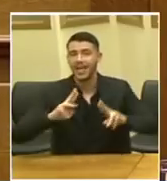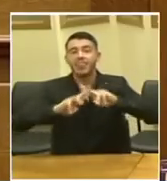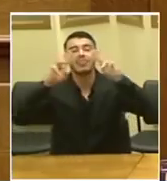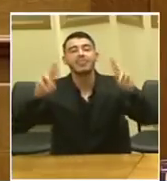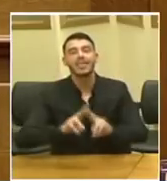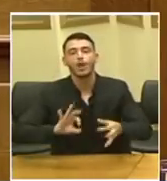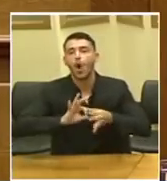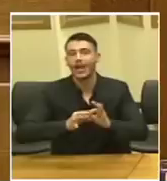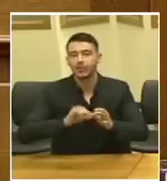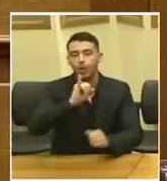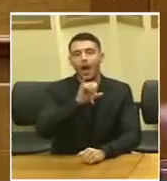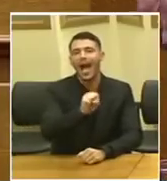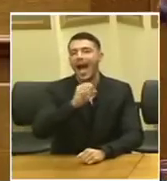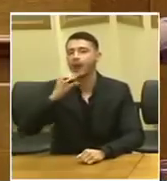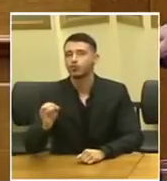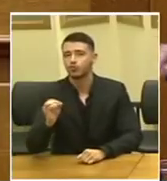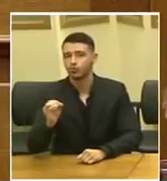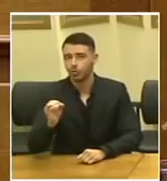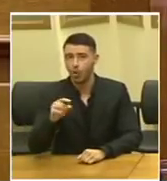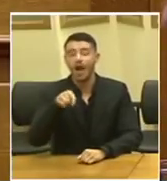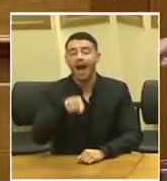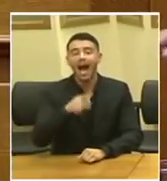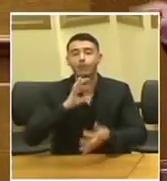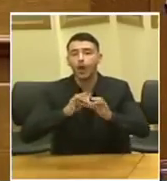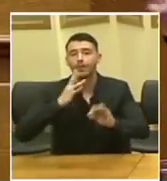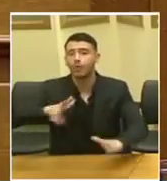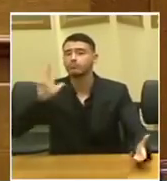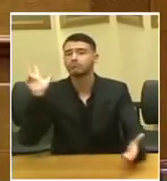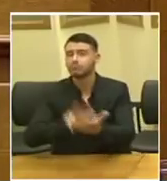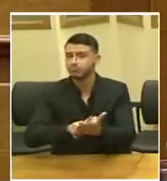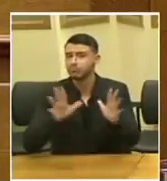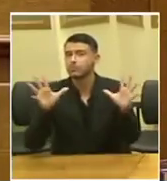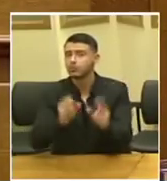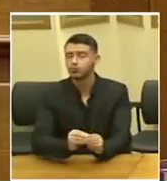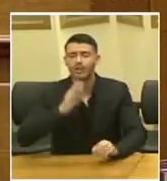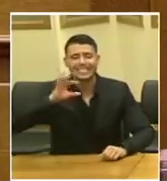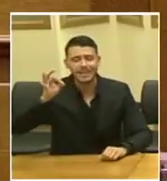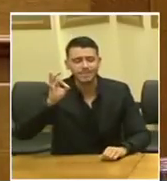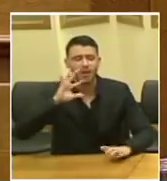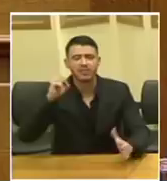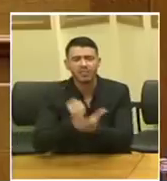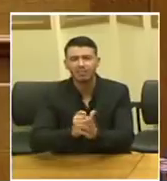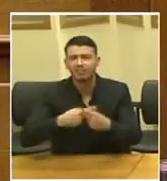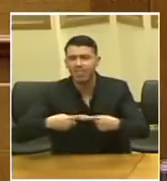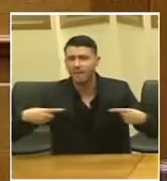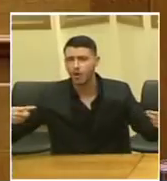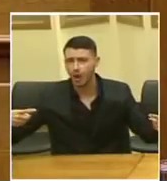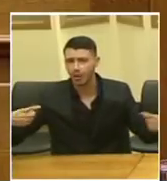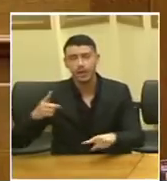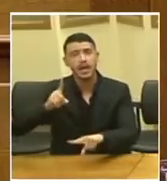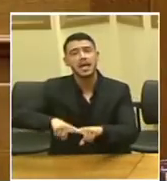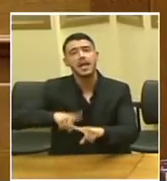ISO, που είναι αυτός που κατοχυρώνει τα σήματα από γλώσσες μέχρι πινακίδες, απουσίαζε η ελληνική